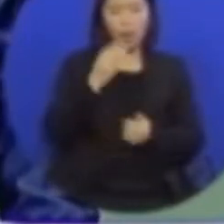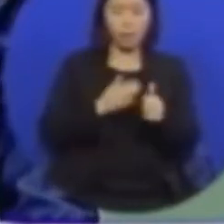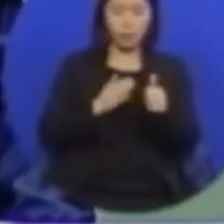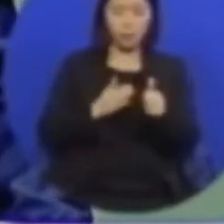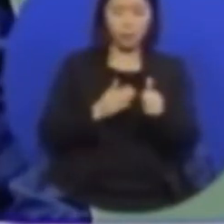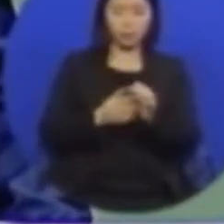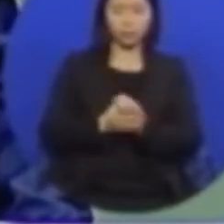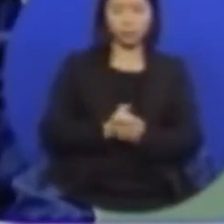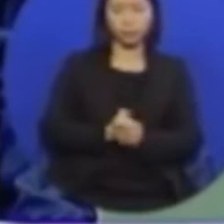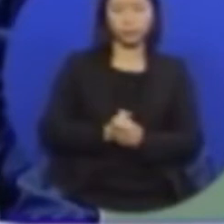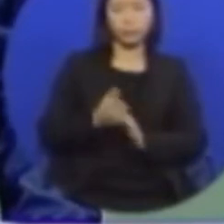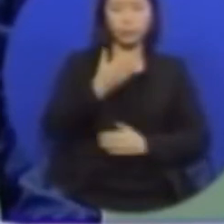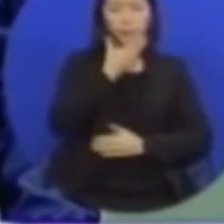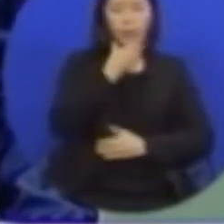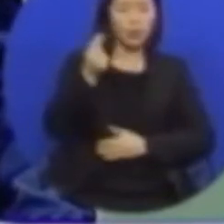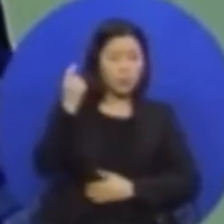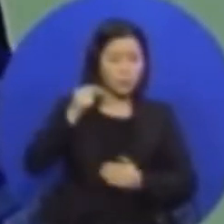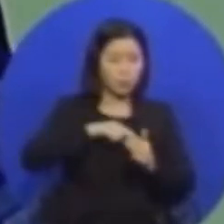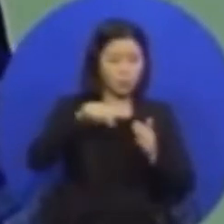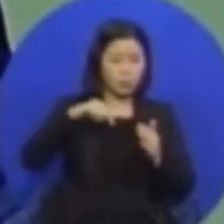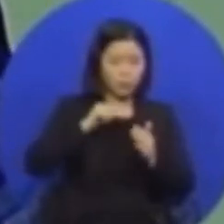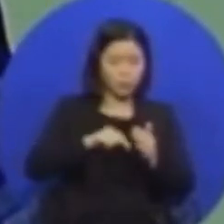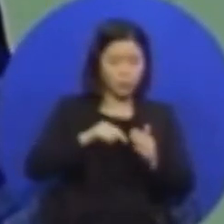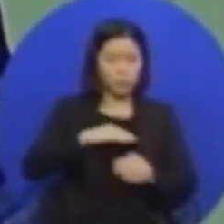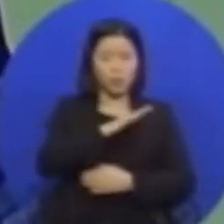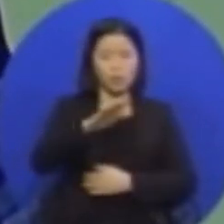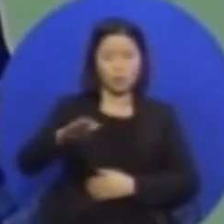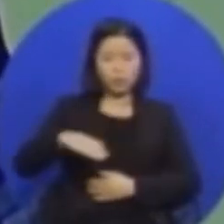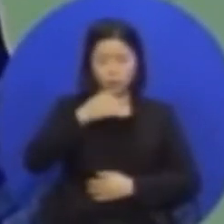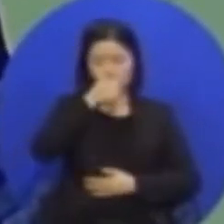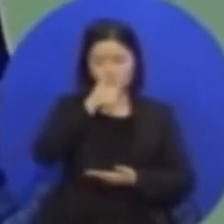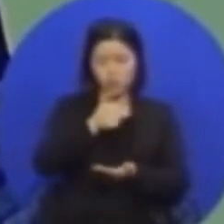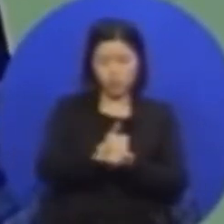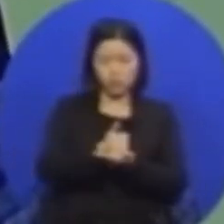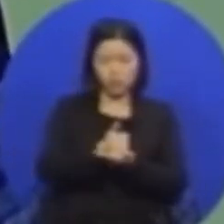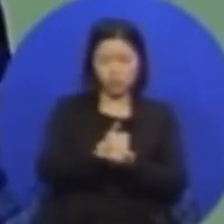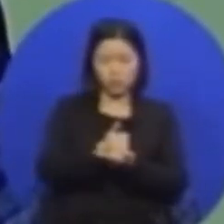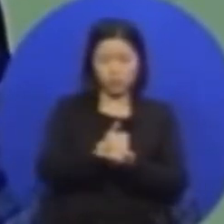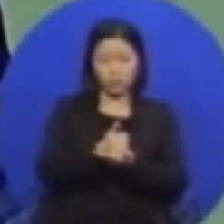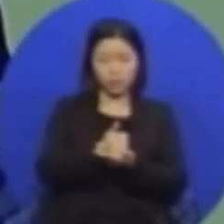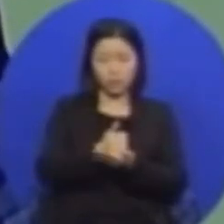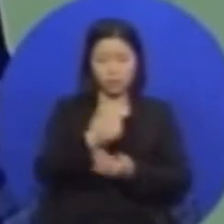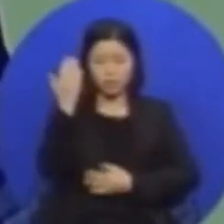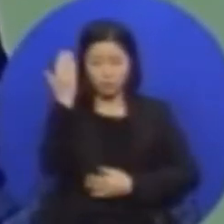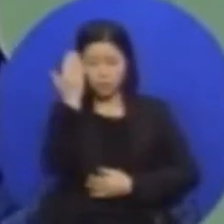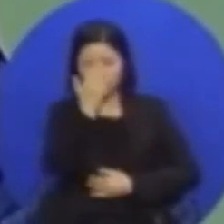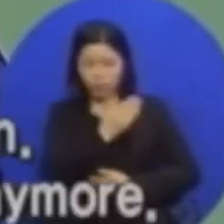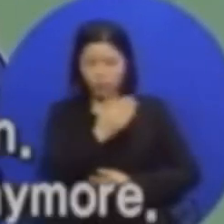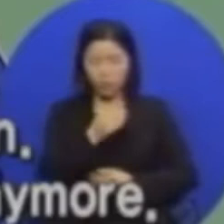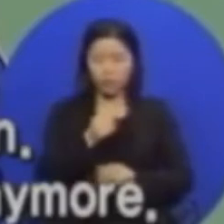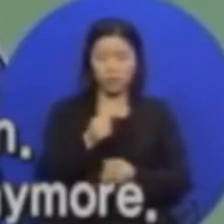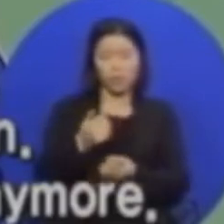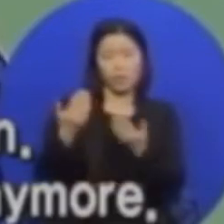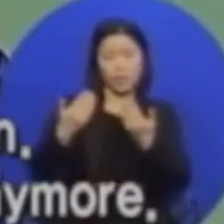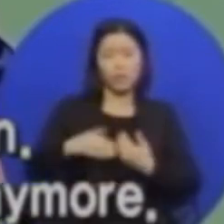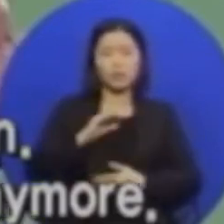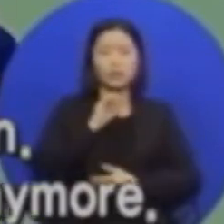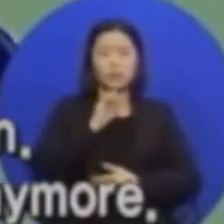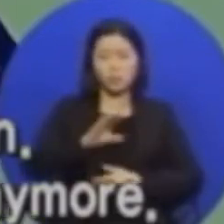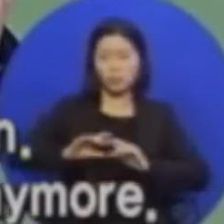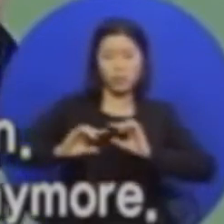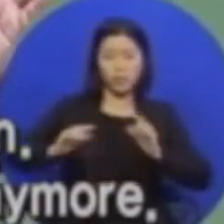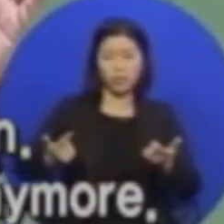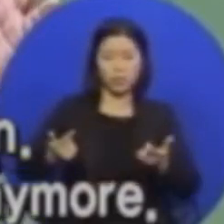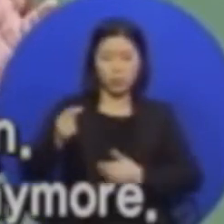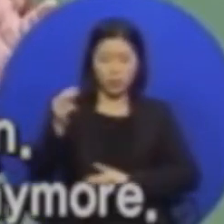복음에는 단순히 우리 죄를 우리가 지었던 죄를 씻는 것만 아니고 다시는